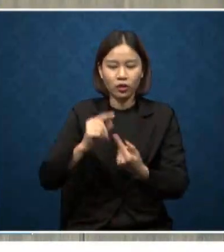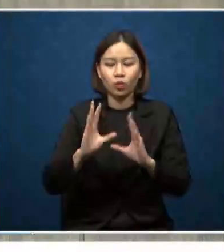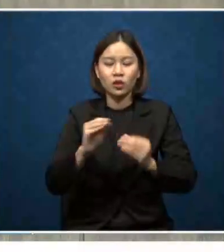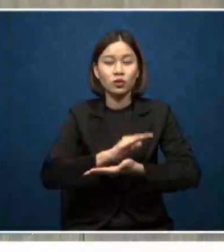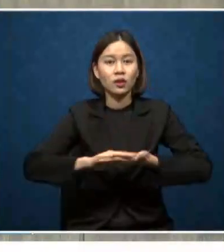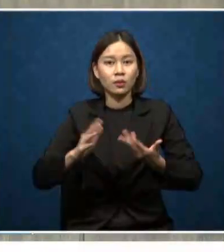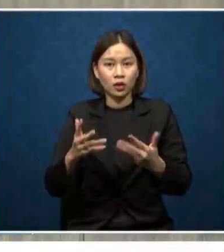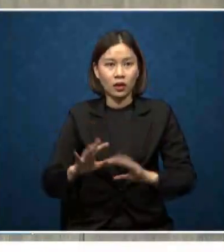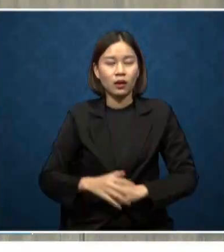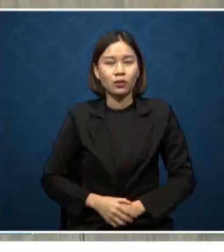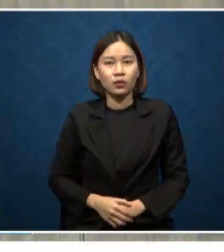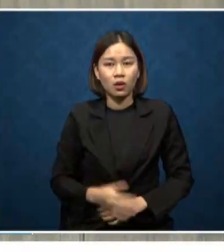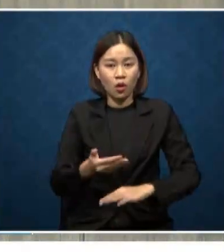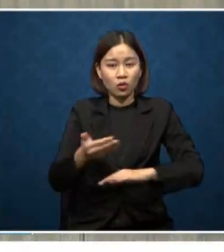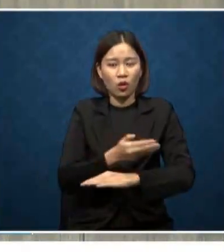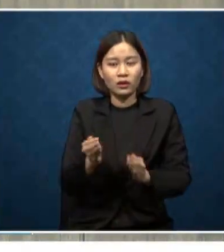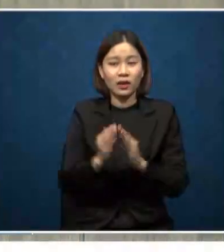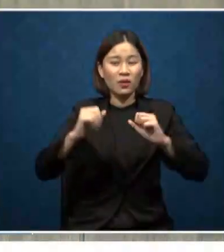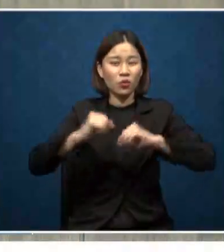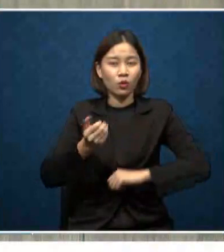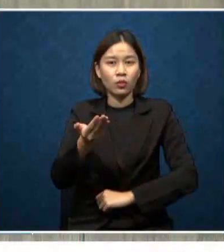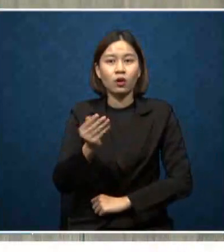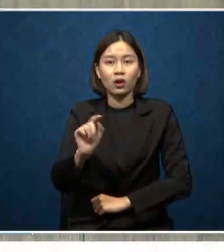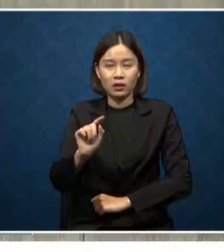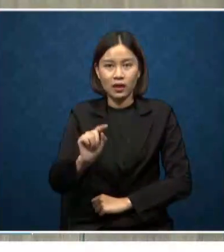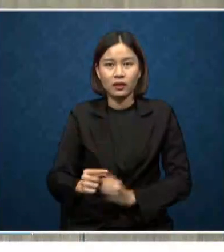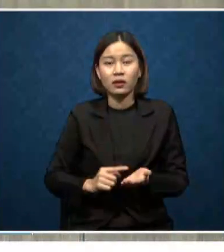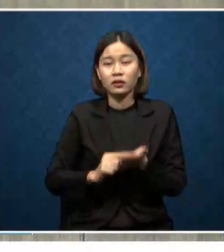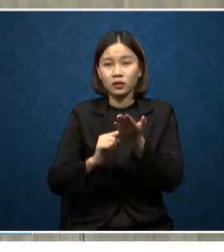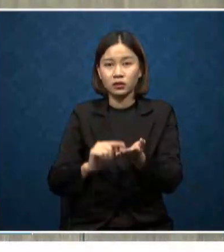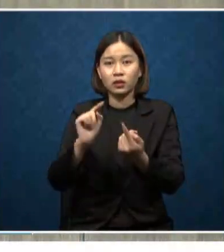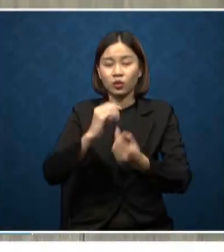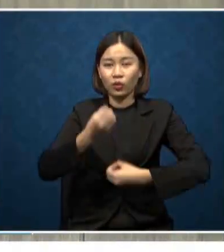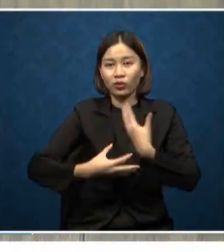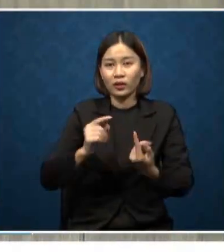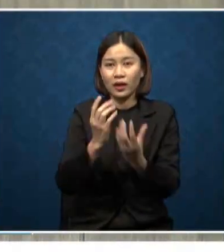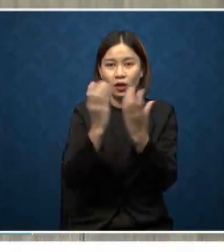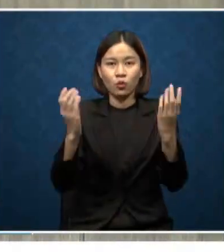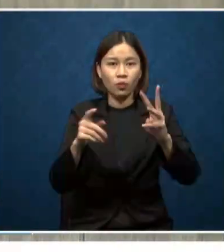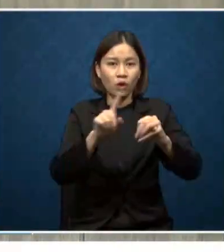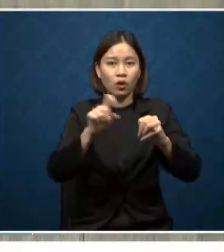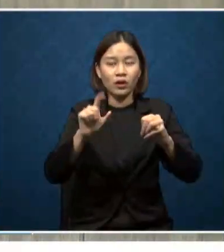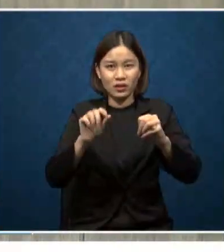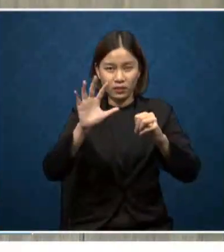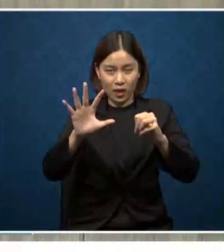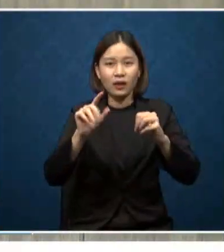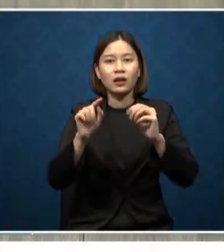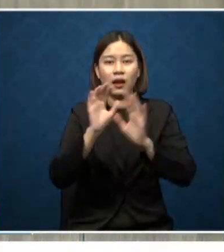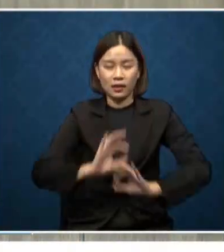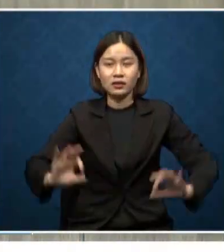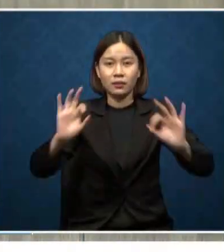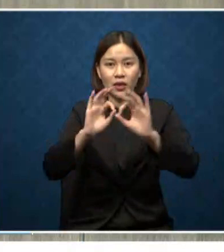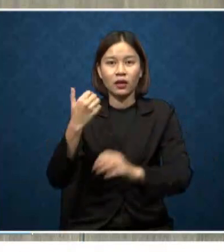แล้วก่อนลงมตินั้นผมจึงขออนุญาตนำเสนอว่ารัฐธรรมนูญมาตรา 125นั้นเป็นเรื่องสำคัญ